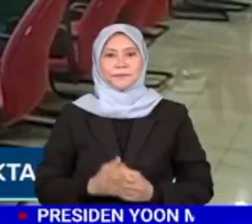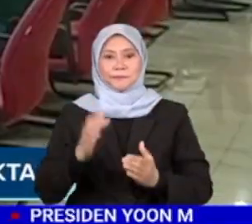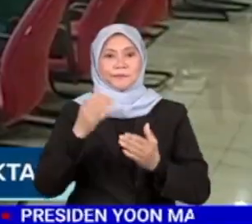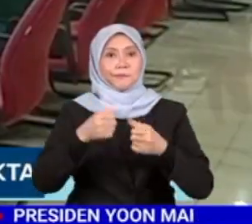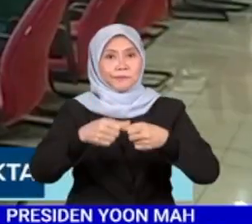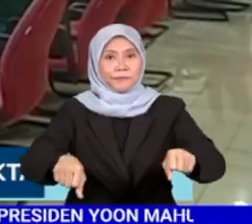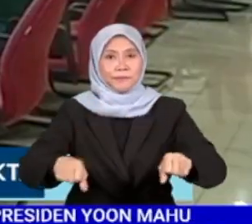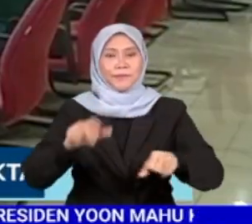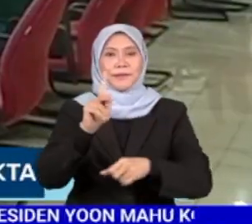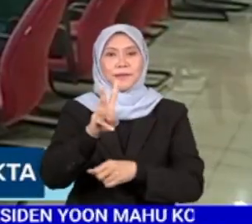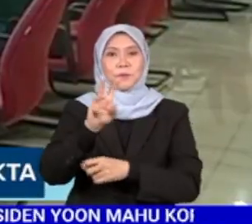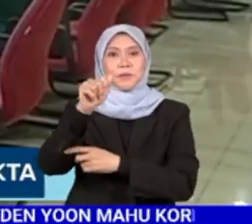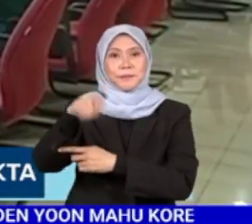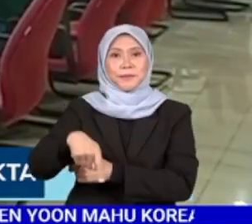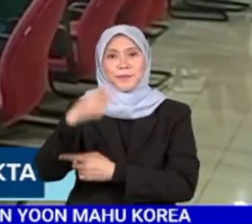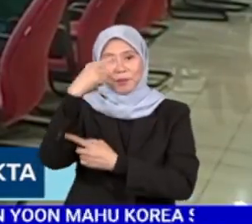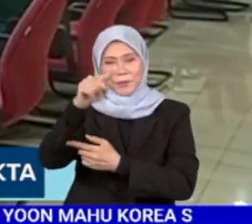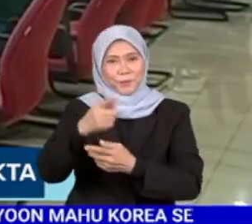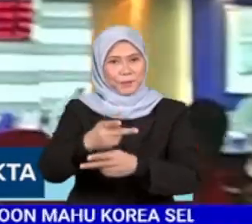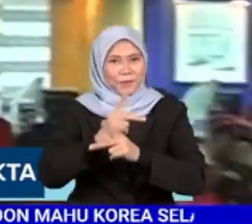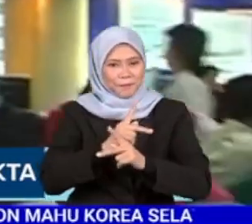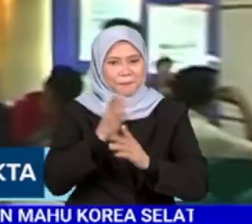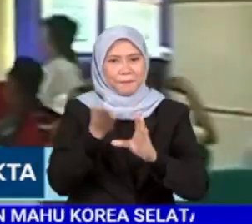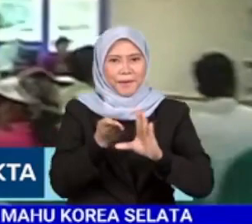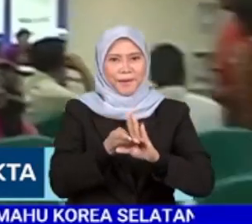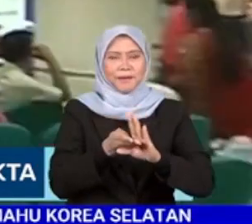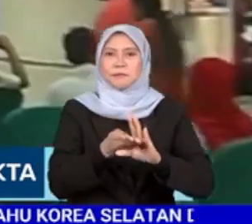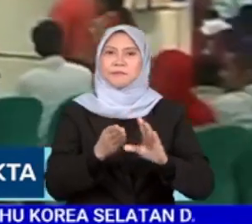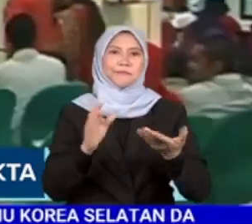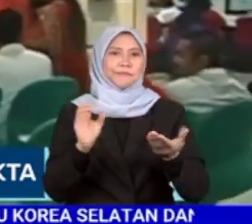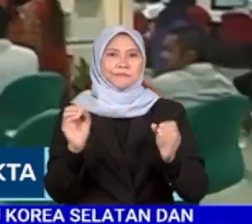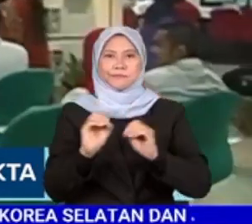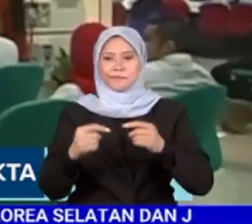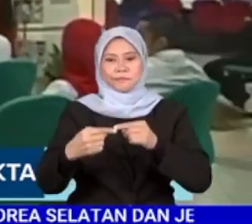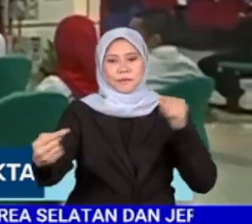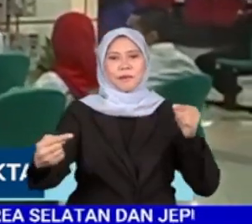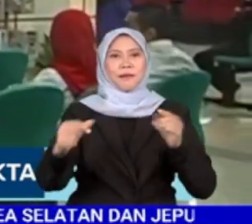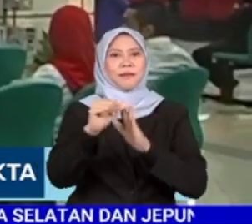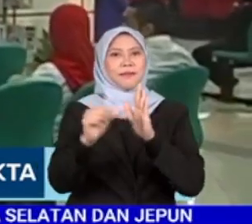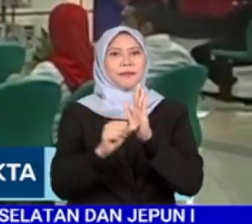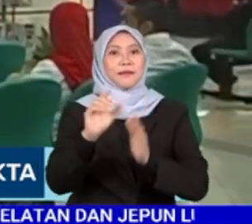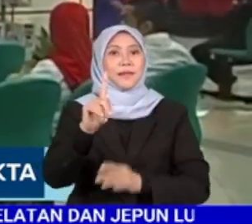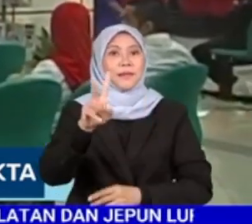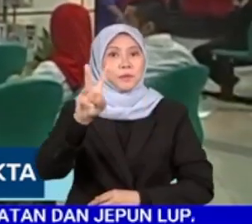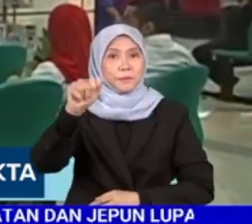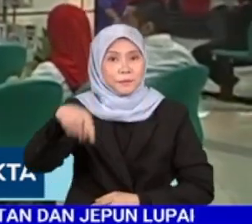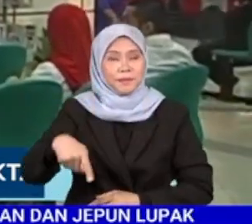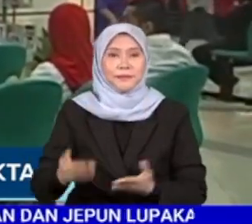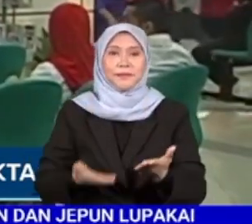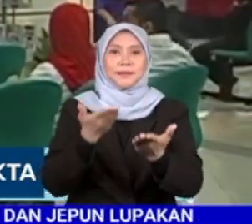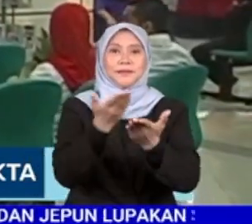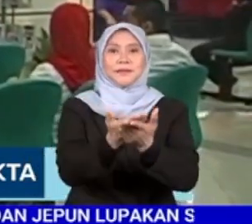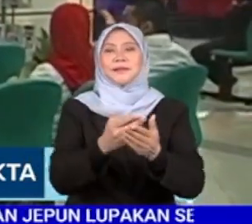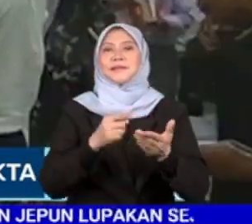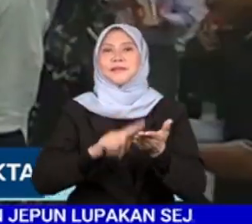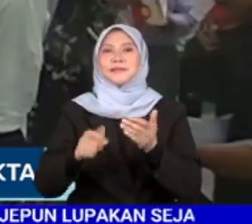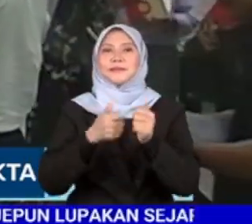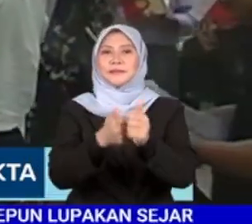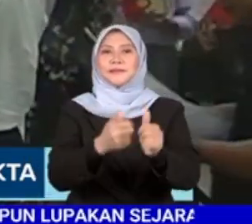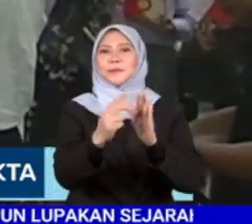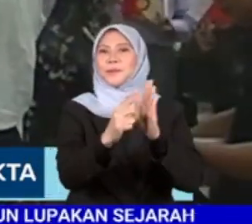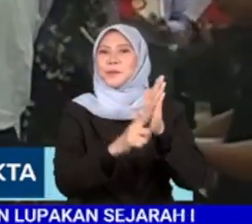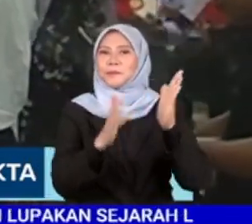Cagaran caruman KWSP bagi pembiayaan kewangan bank tidak bercanggah Akta KWSP. Cadangan itu telah dirujuk kepada Peguam